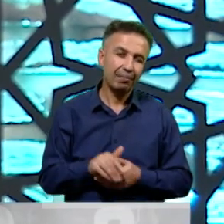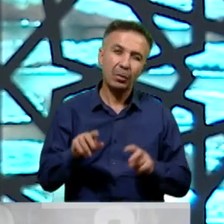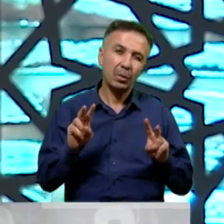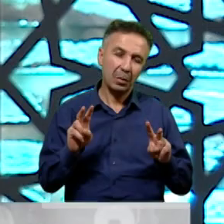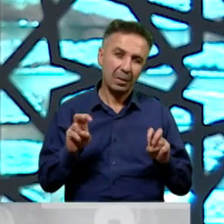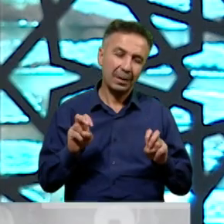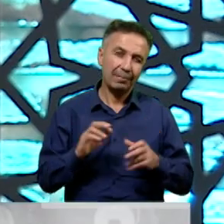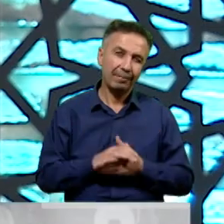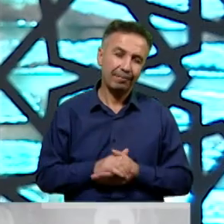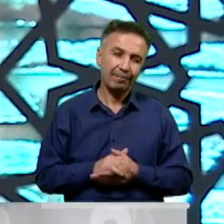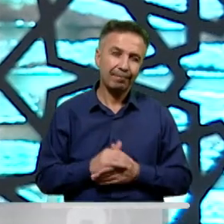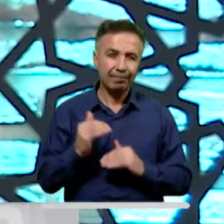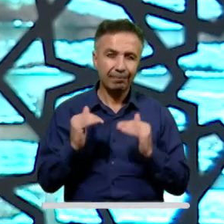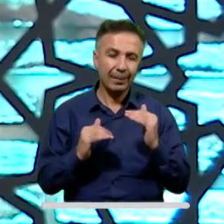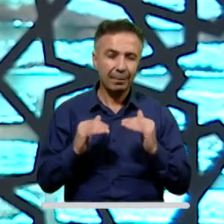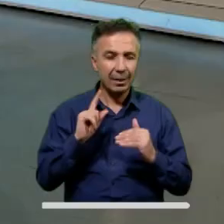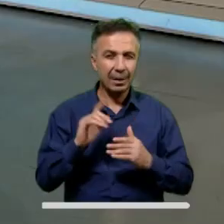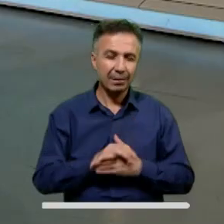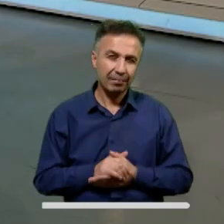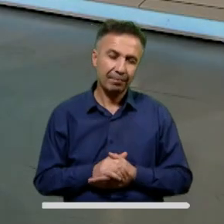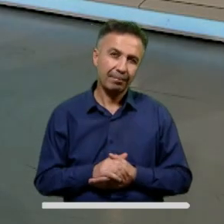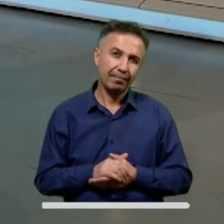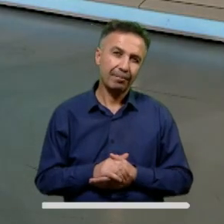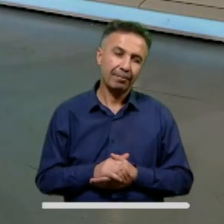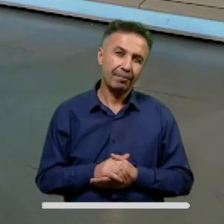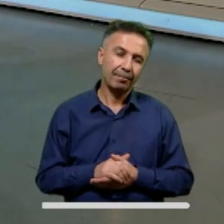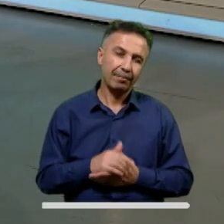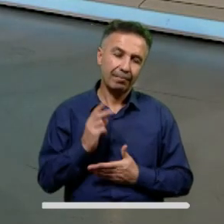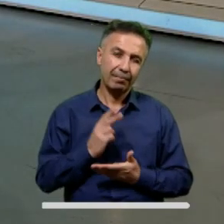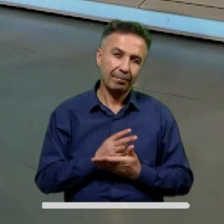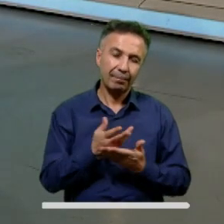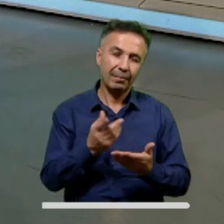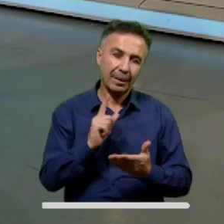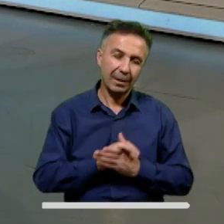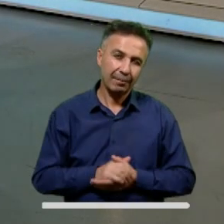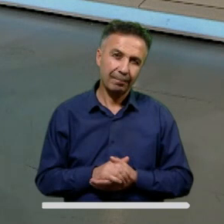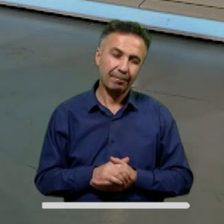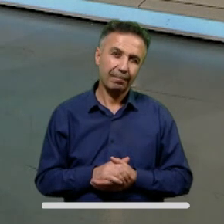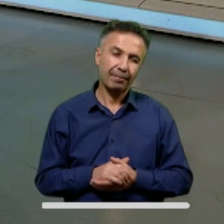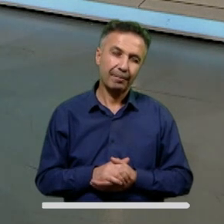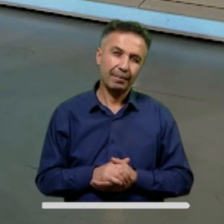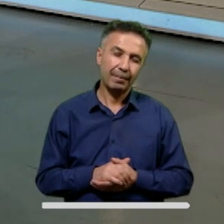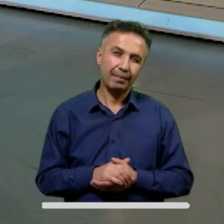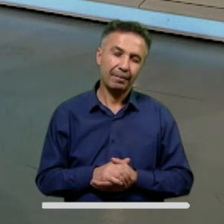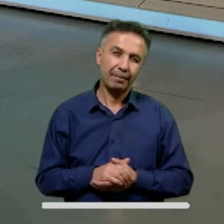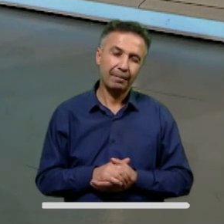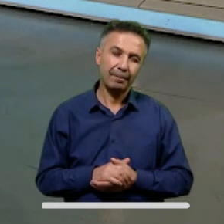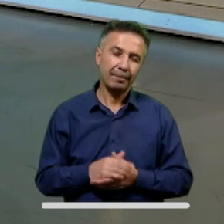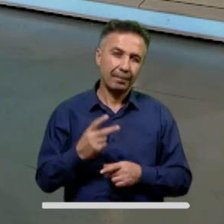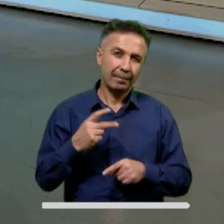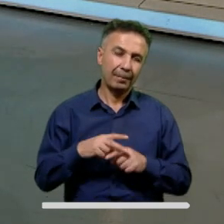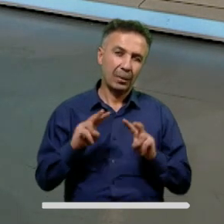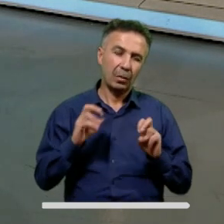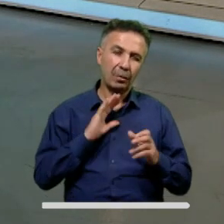bir dengelememiz lazım kendimizi. Ona göre de yani, karar vermek en doğrusu. Kaldı ki zekat diye bir müessese var değil mi?